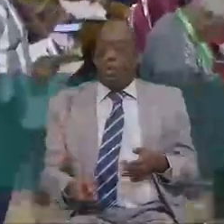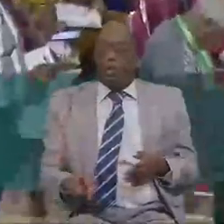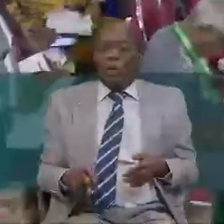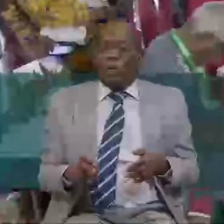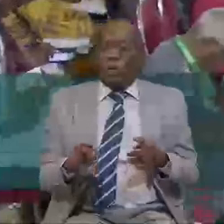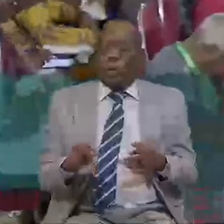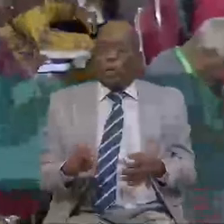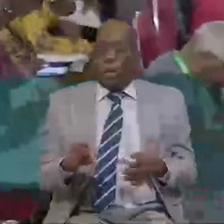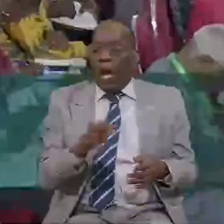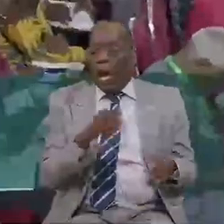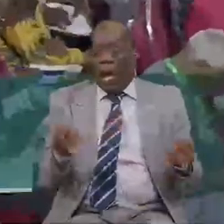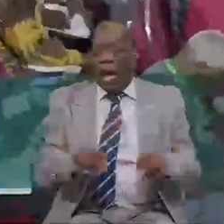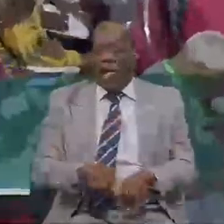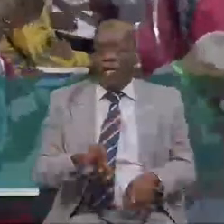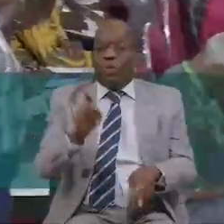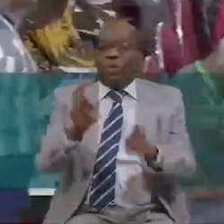Daniel 11,